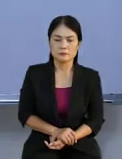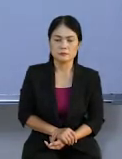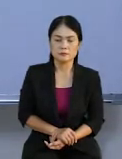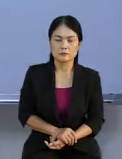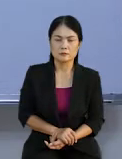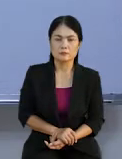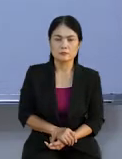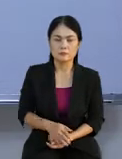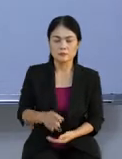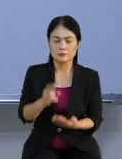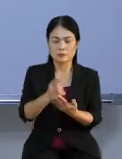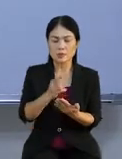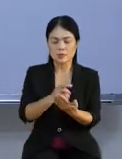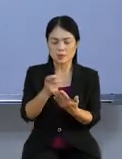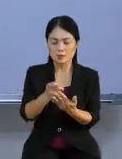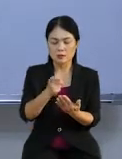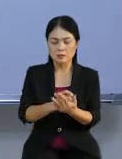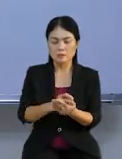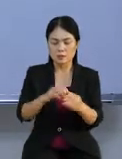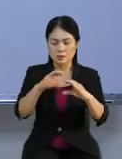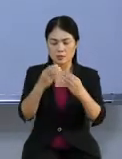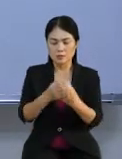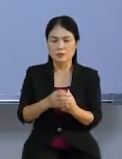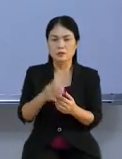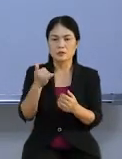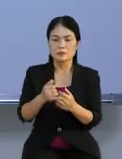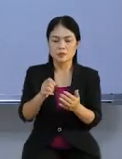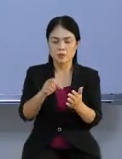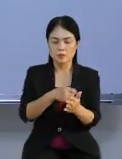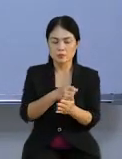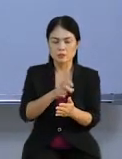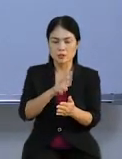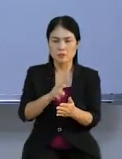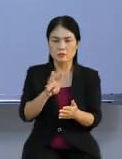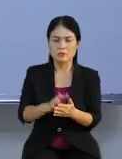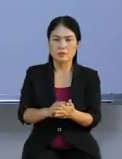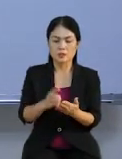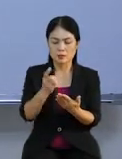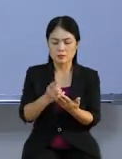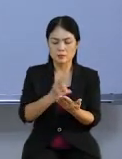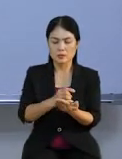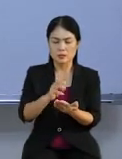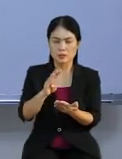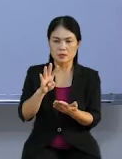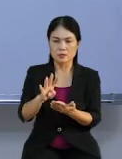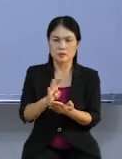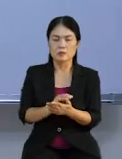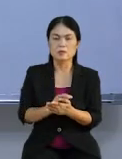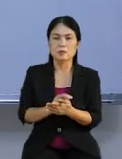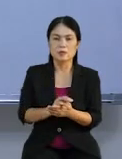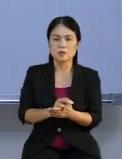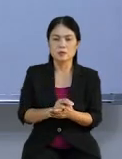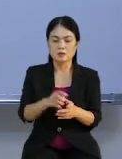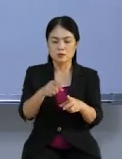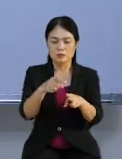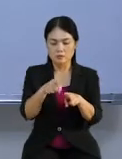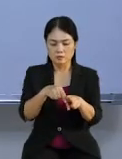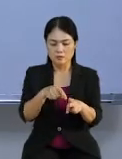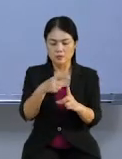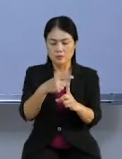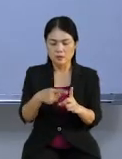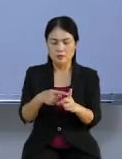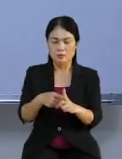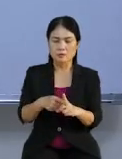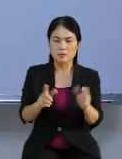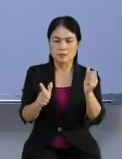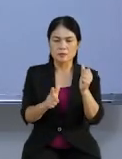bạn cứ mê riêng cái nền vị trí thân thì pram mối tổng qua thì một thầy bốn cứ mê riêng thì bốn cần lá bằng toàn phù mông nâng sầm nón mông trầm nón